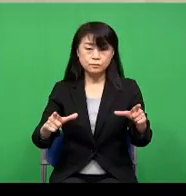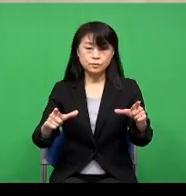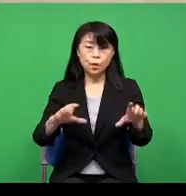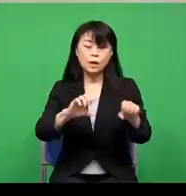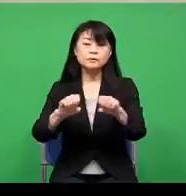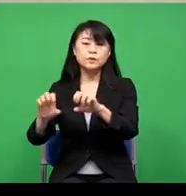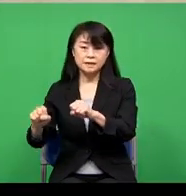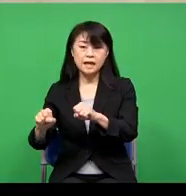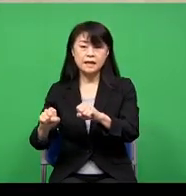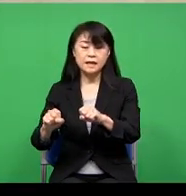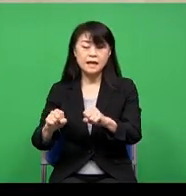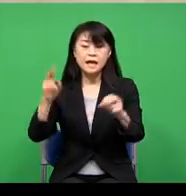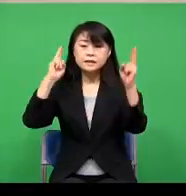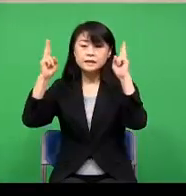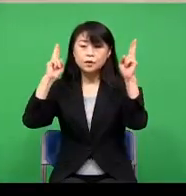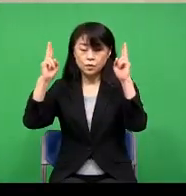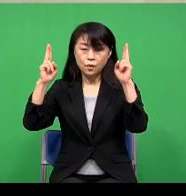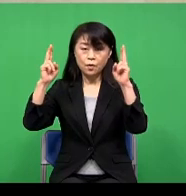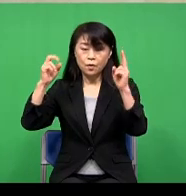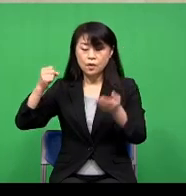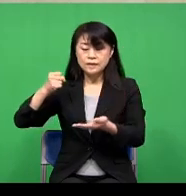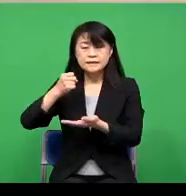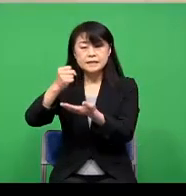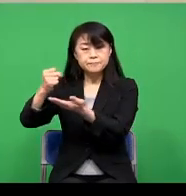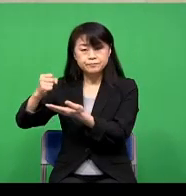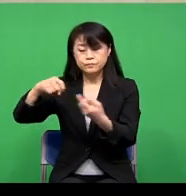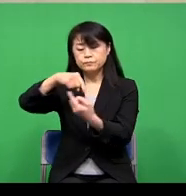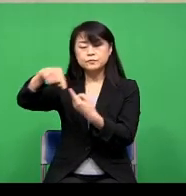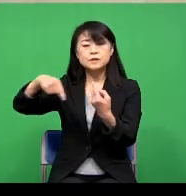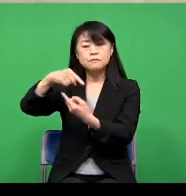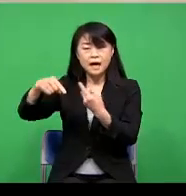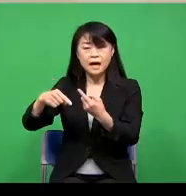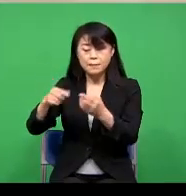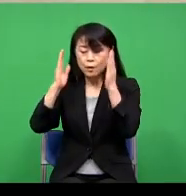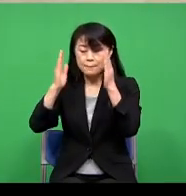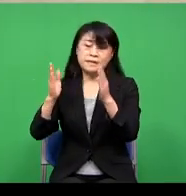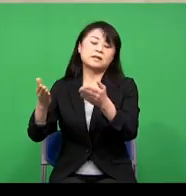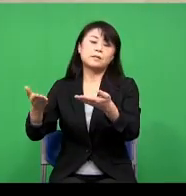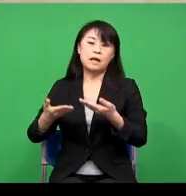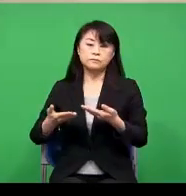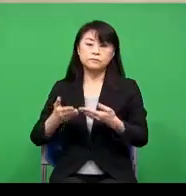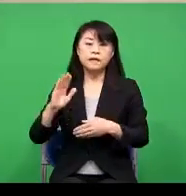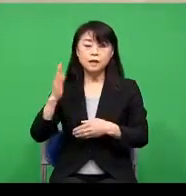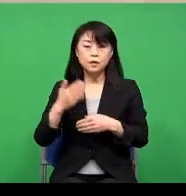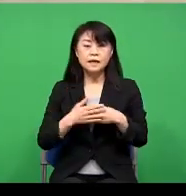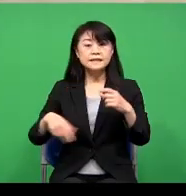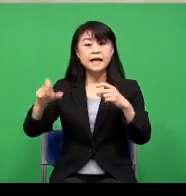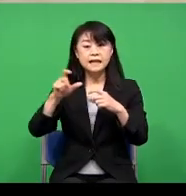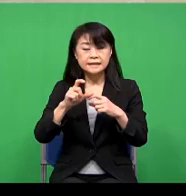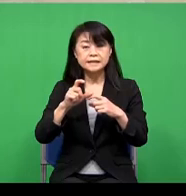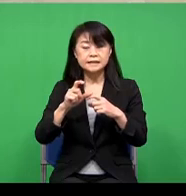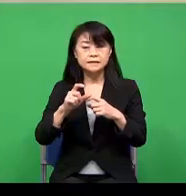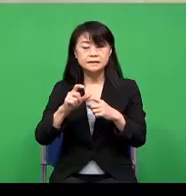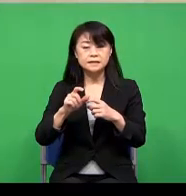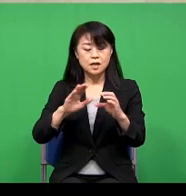ね、設備投資もなんかも積極的に支援する、そういう姿勢でいきたいと思います。